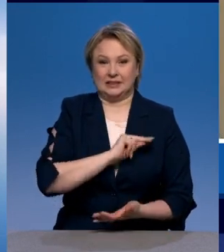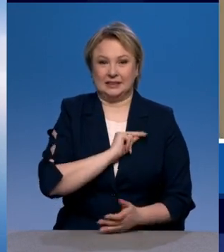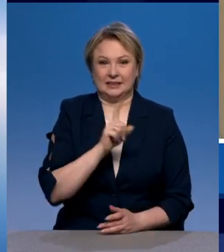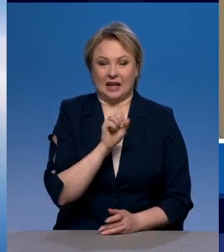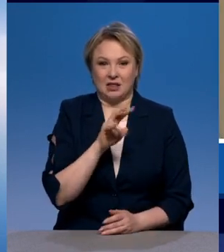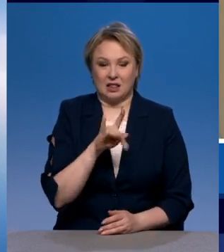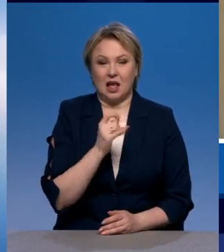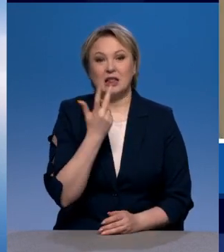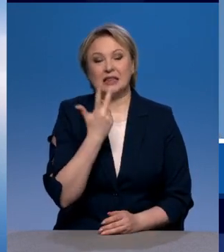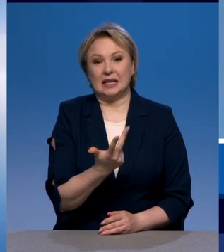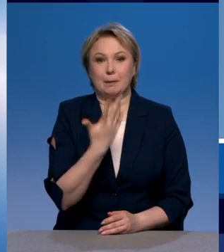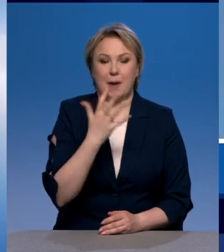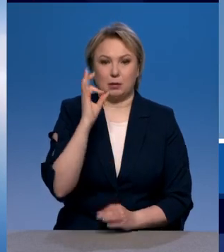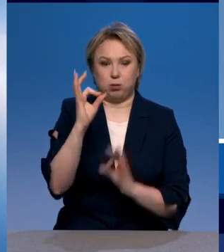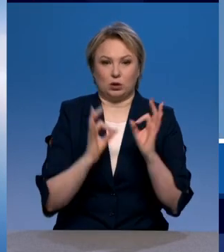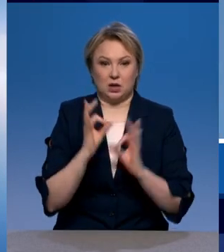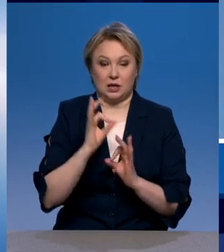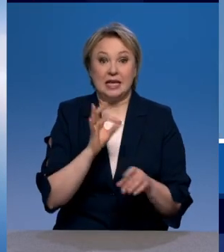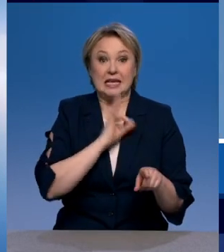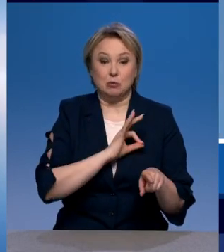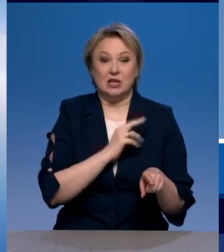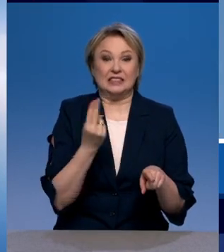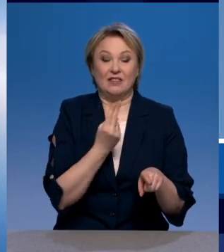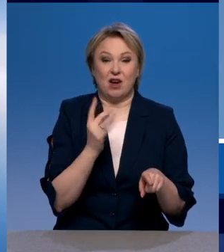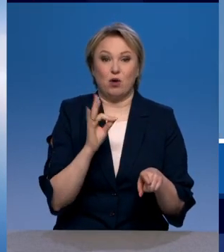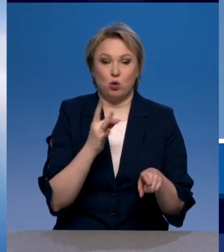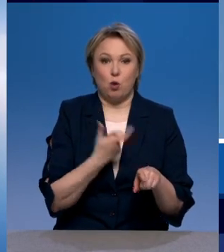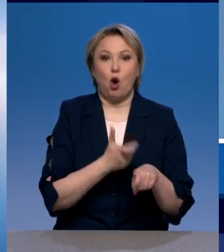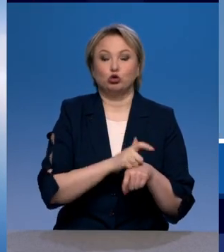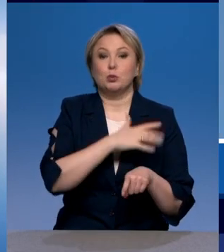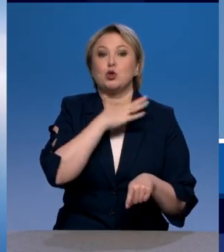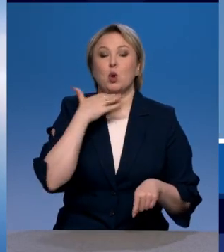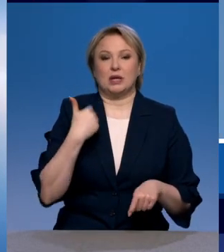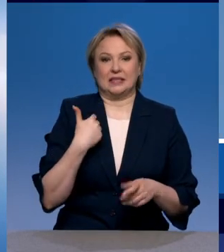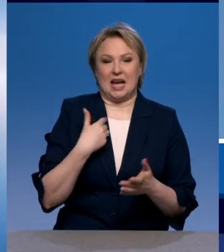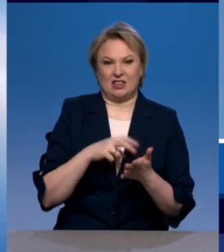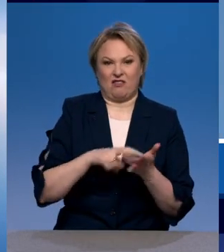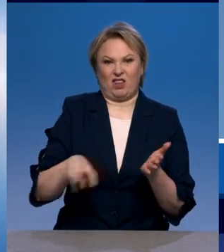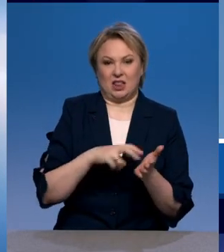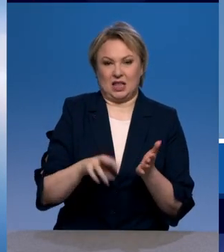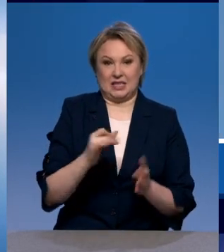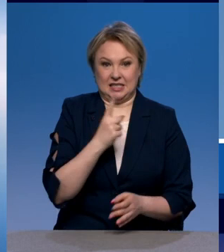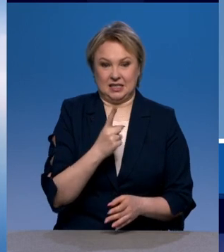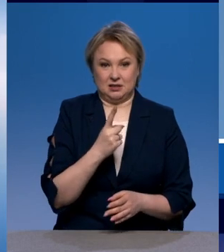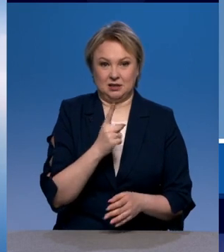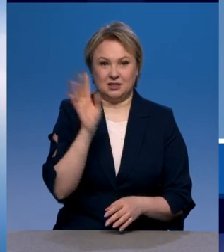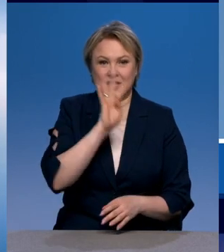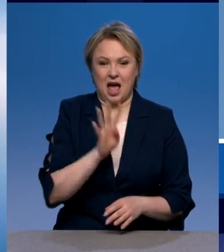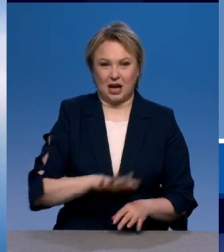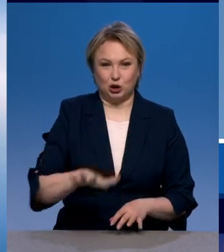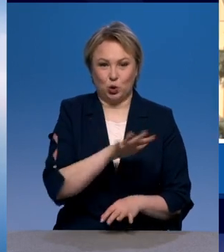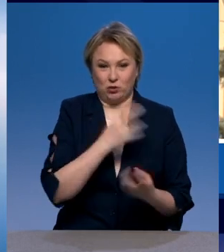3-5%, то с использованием цифрового рубля очень многие захотят выйти из этой серой зоны. И это будет достаточно просто.